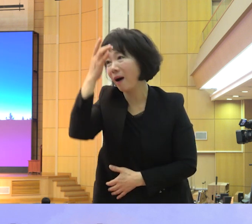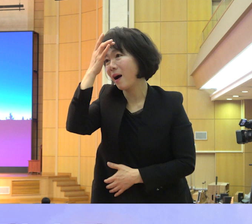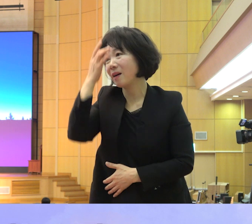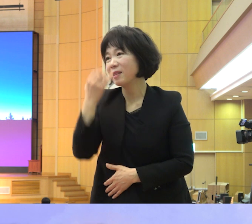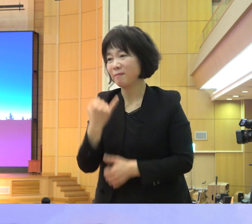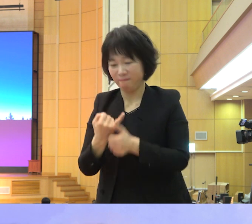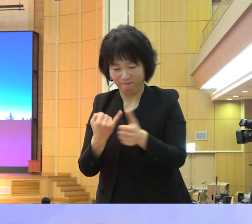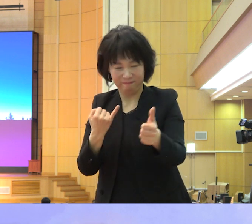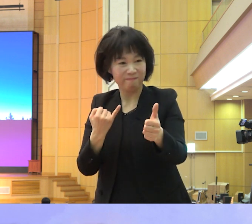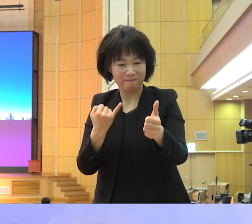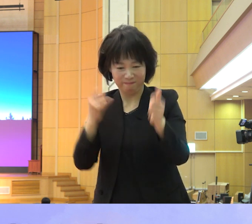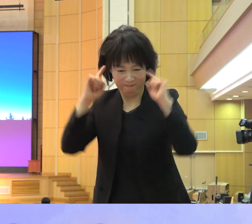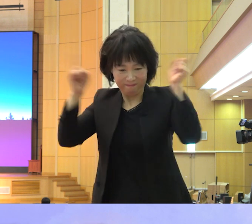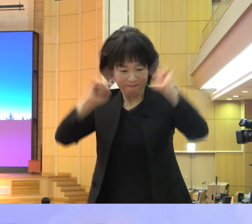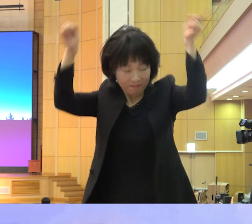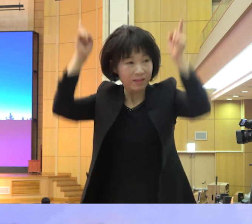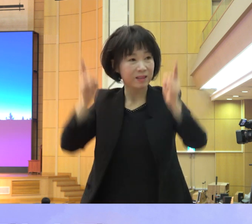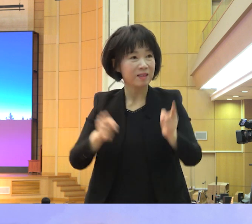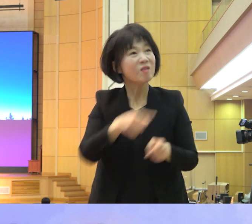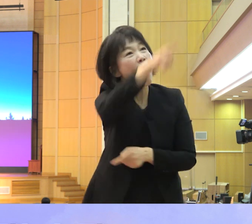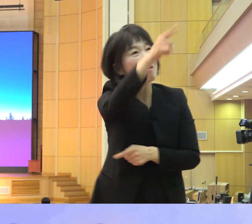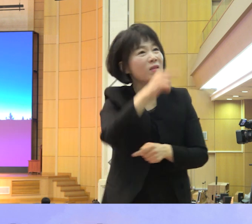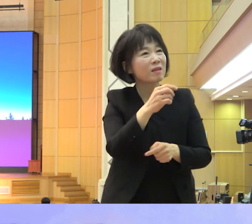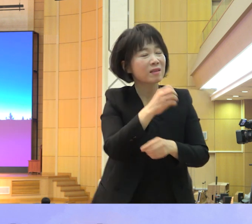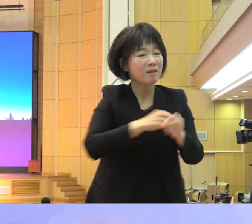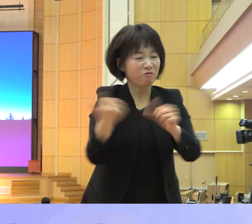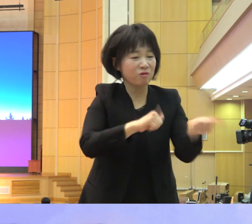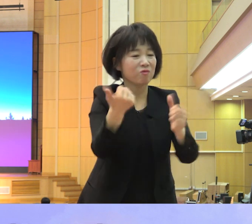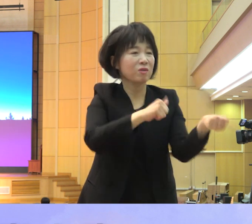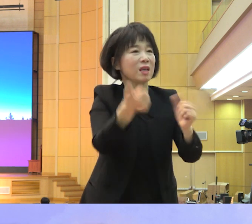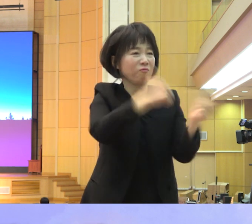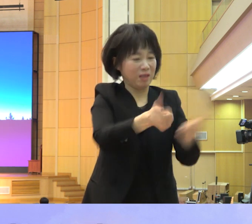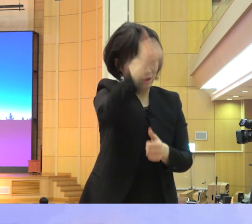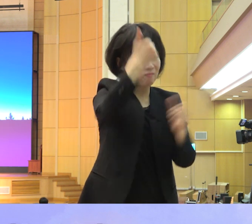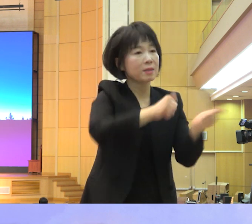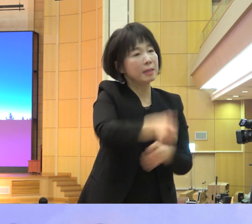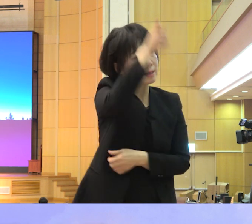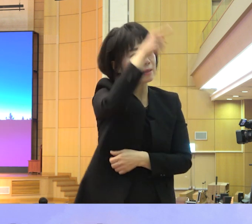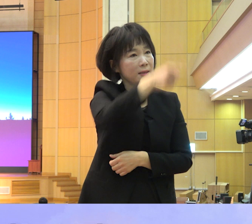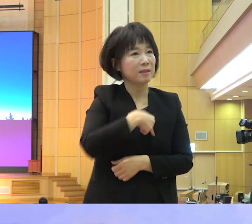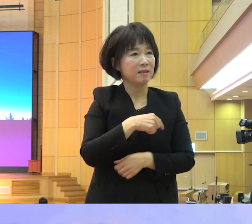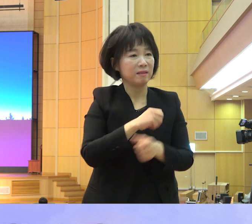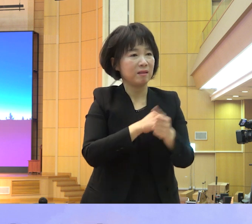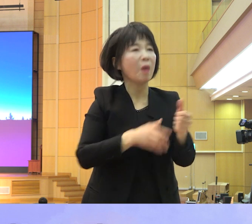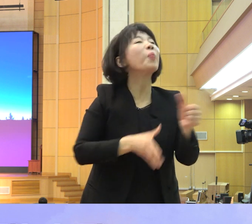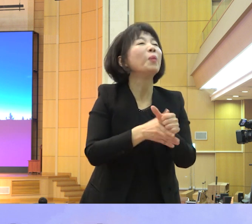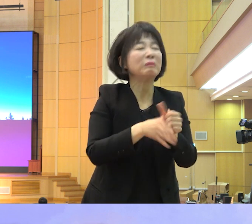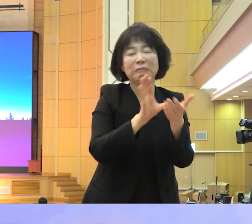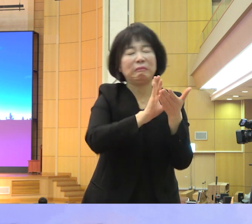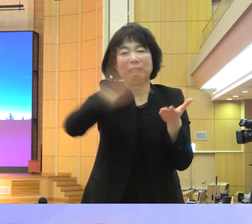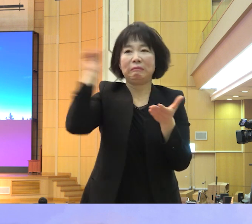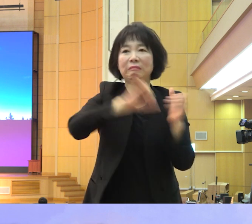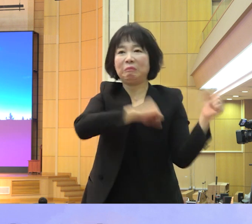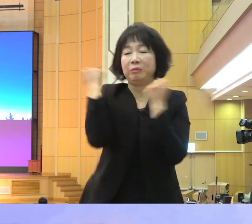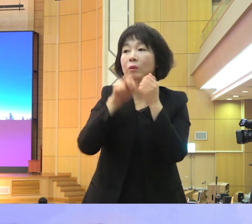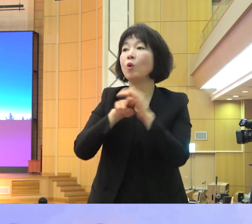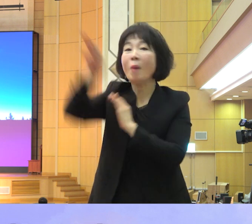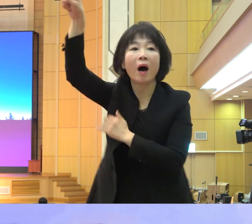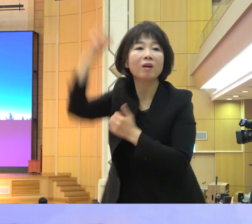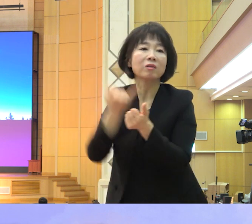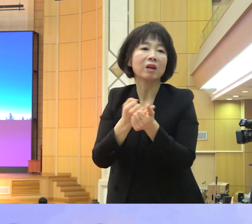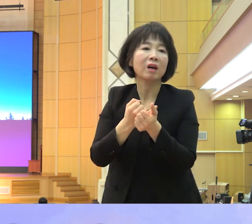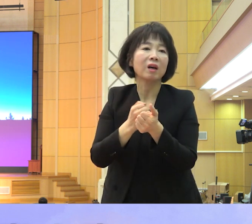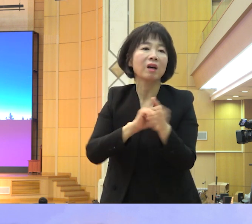욥에게 말하기를 차라리 죽어버리시오. 나는 갈 겁니다 하고 어디론가 가버리고